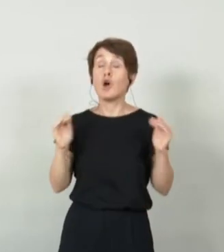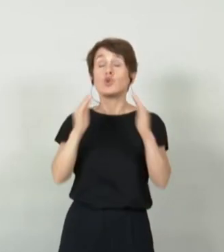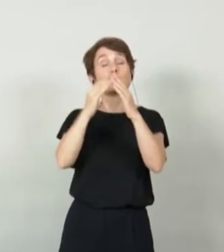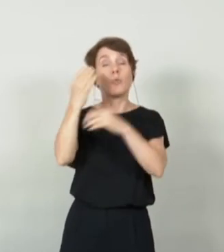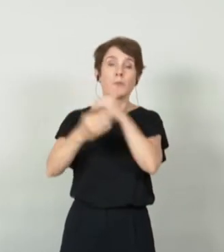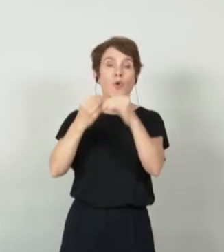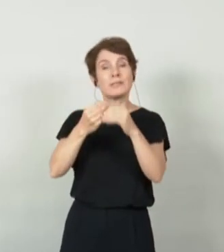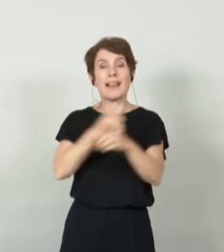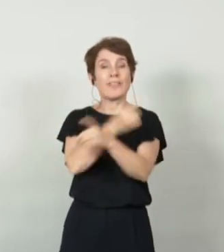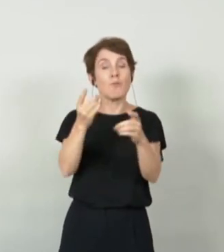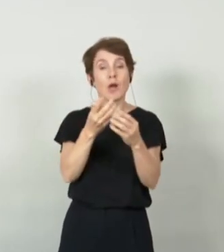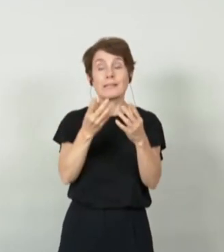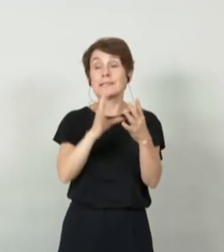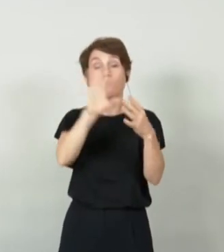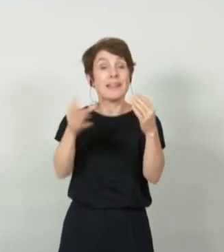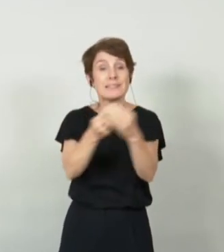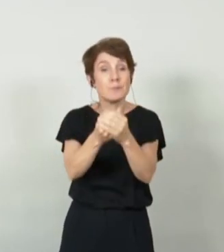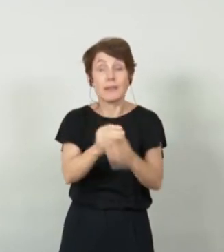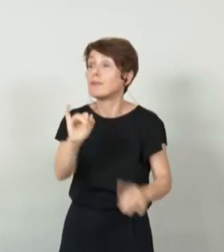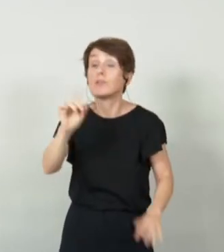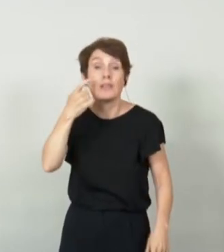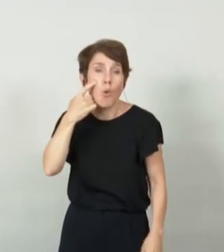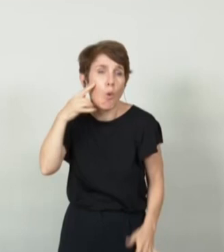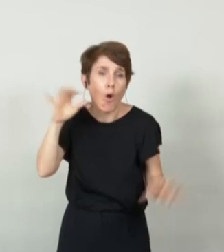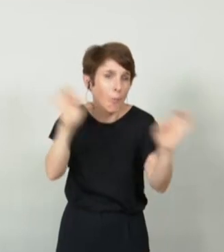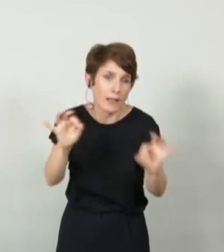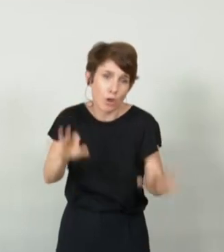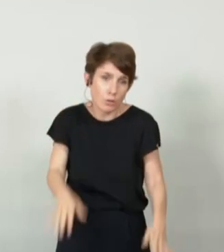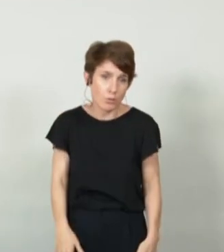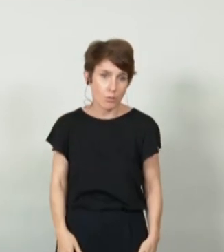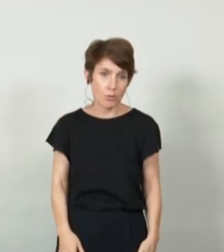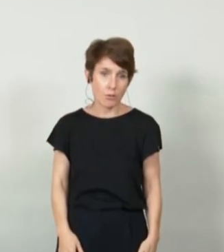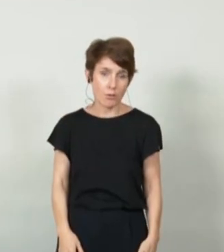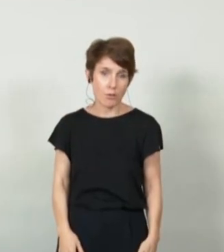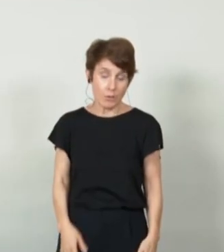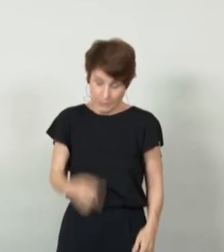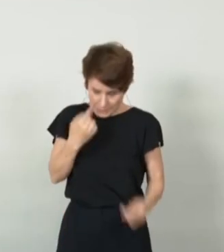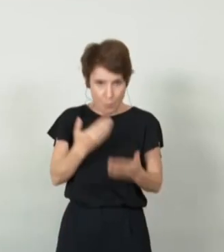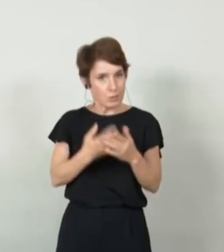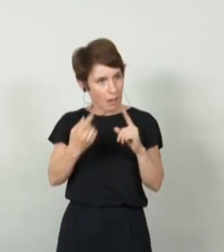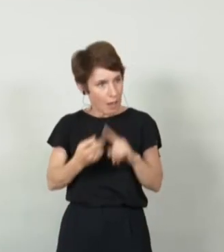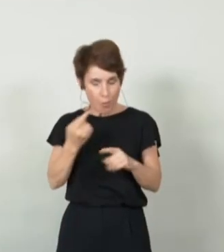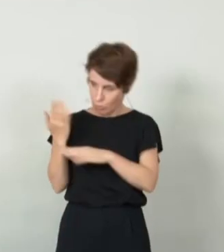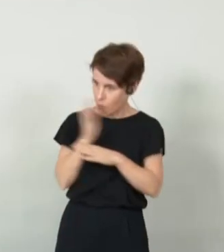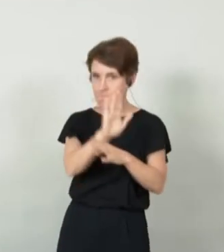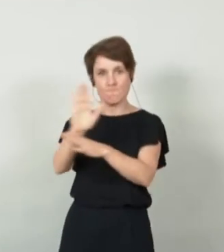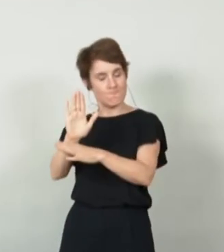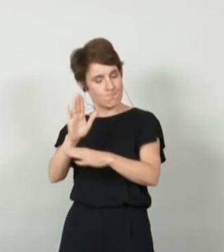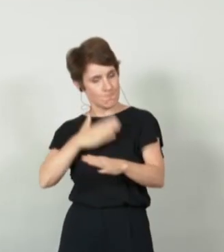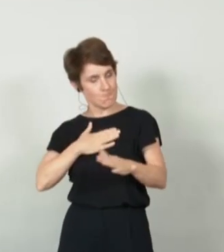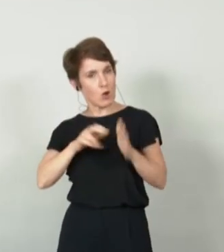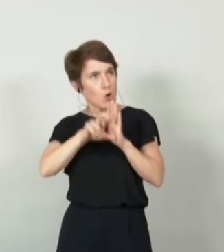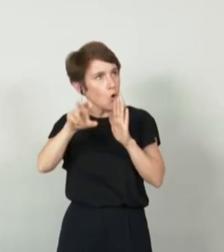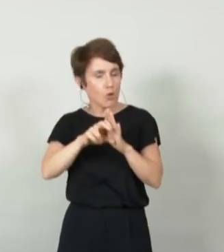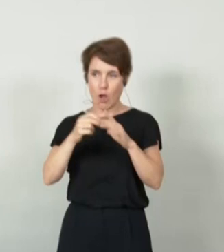personne ne connaît l'existence c'est donc vraiment sur ces bases là sur lesquelles il faut s'appuyer pour que Grenoble